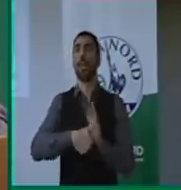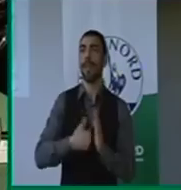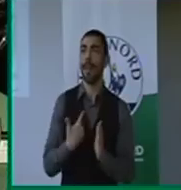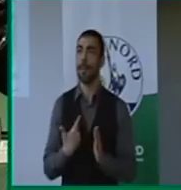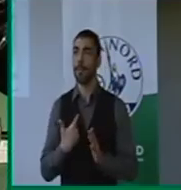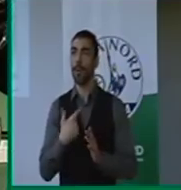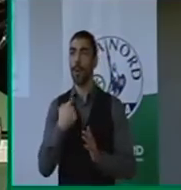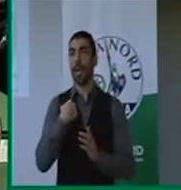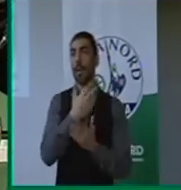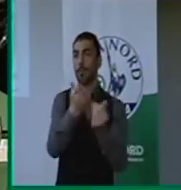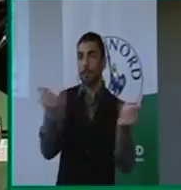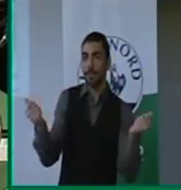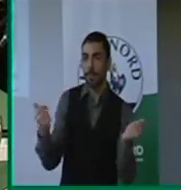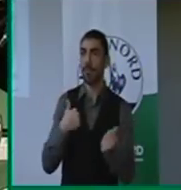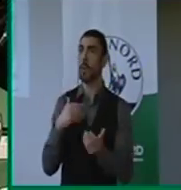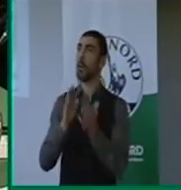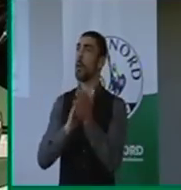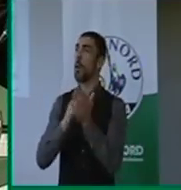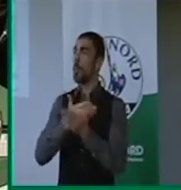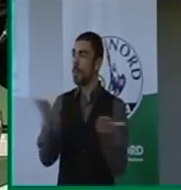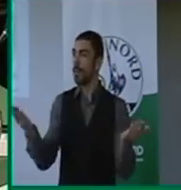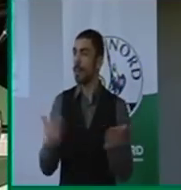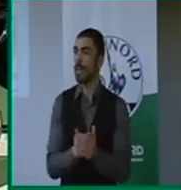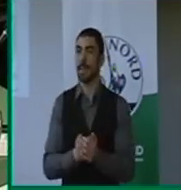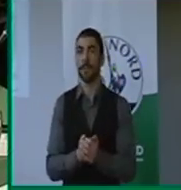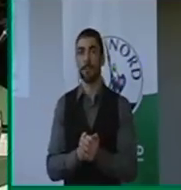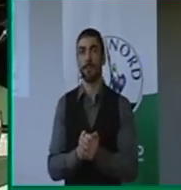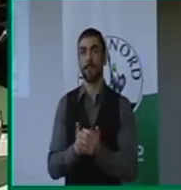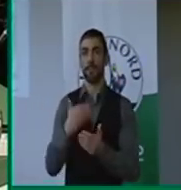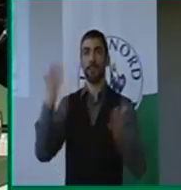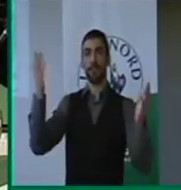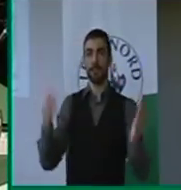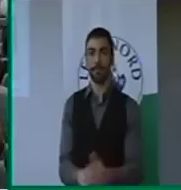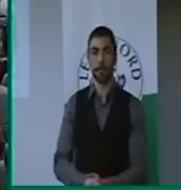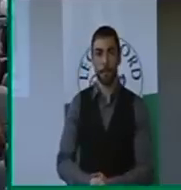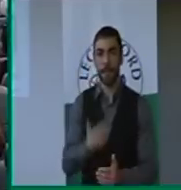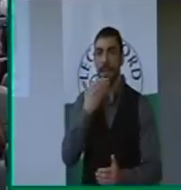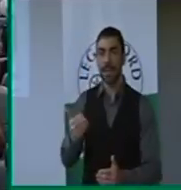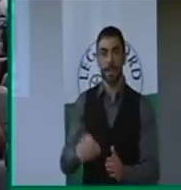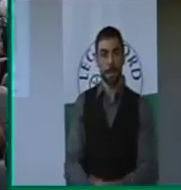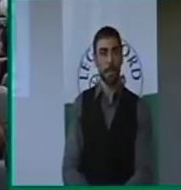detto me il mio Un saluto complimenti e dai vediamo Ok grazie